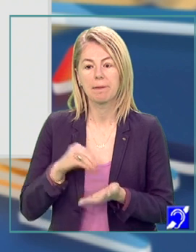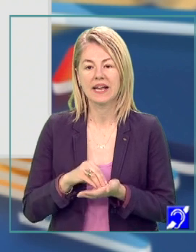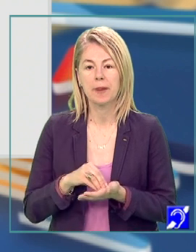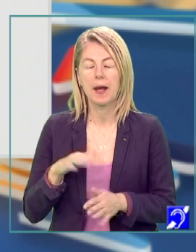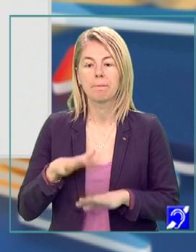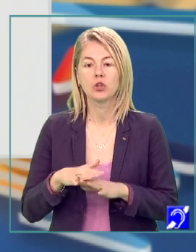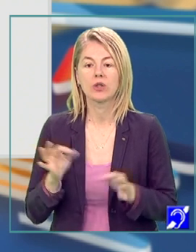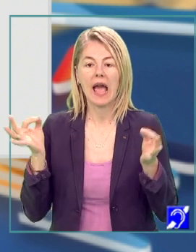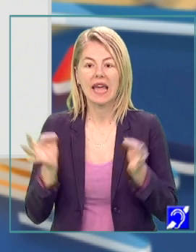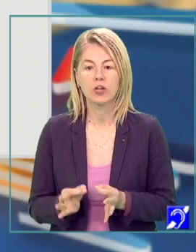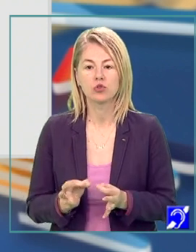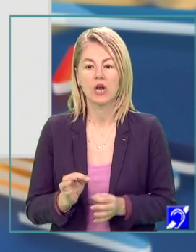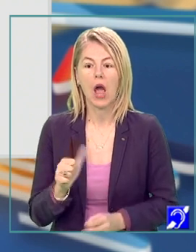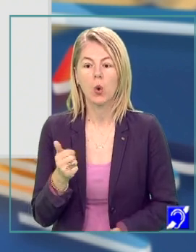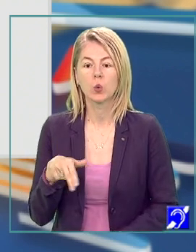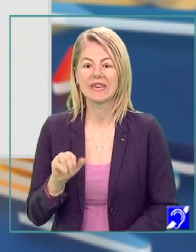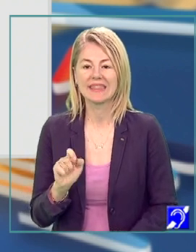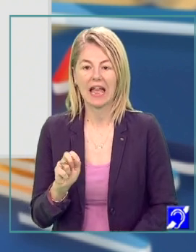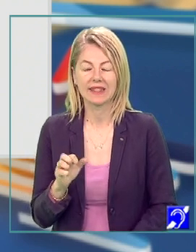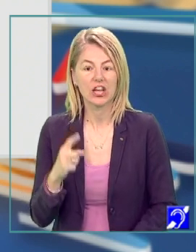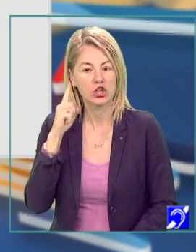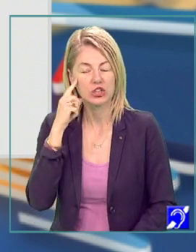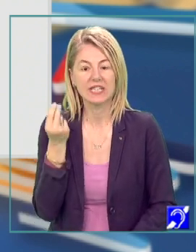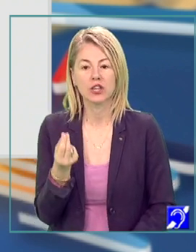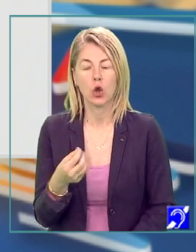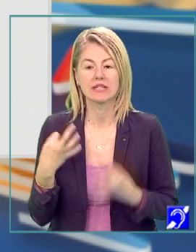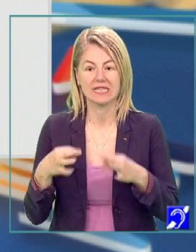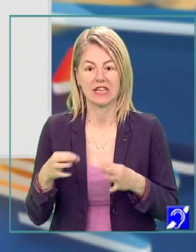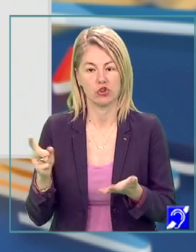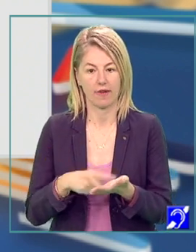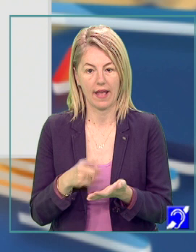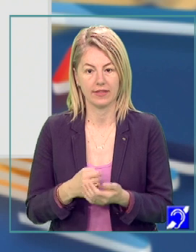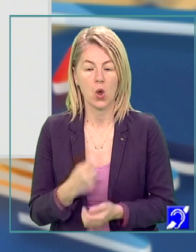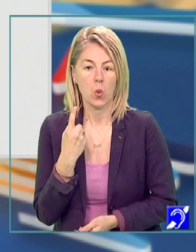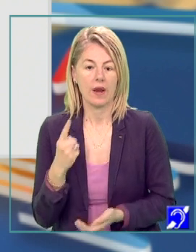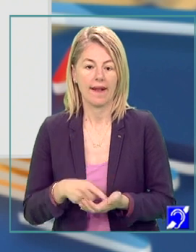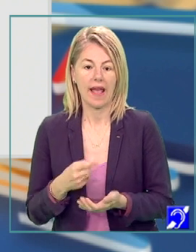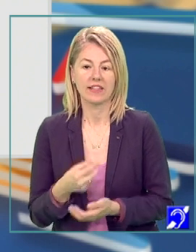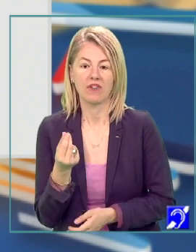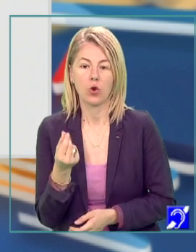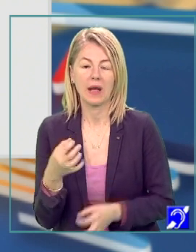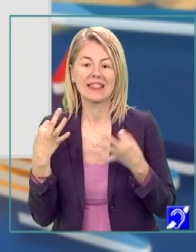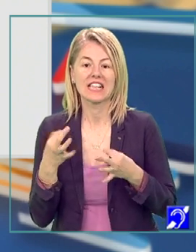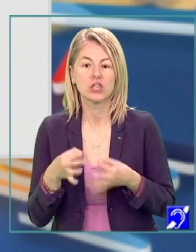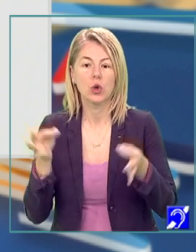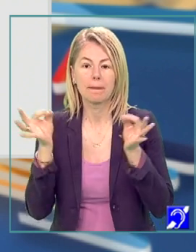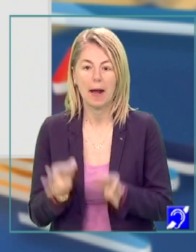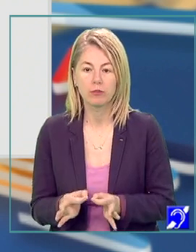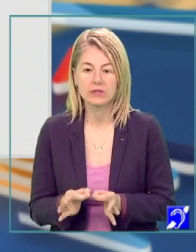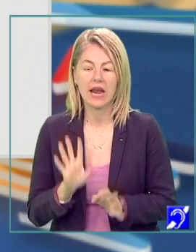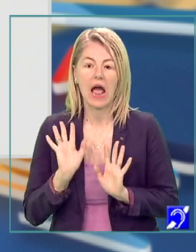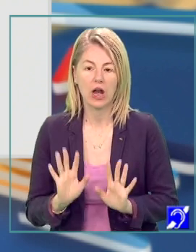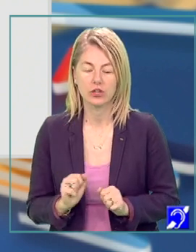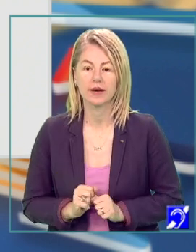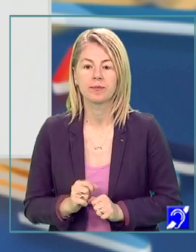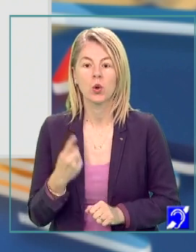metoda reducerii la unitate. Știind cât costă 10 caiete, un caiet va costa de 10 ori mai puțin.